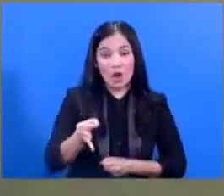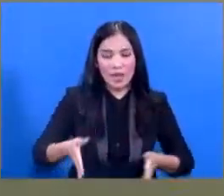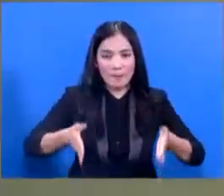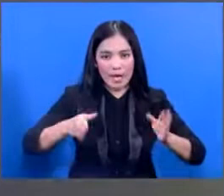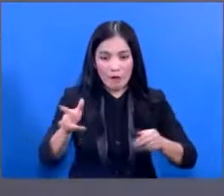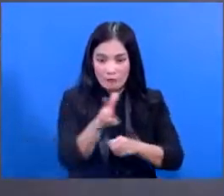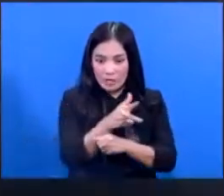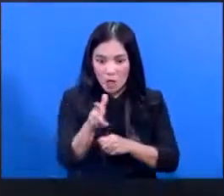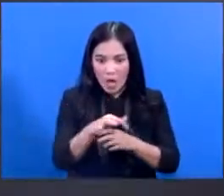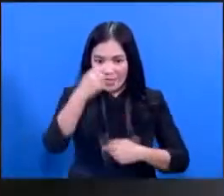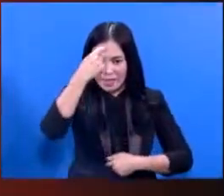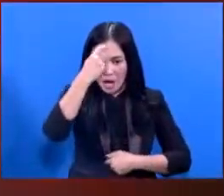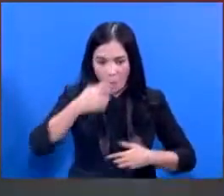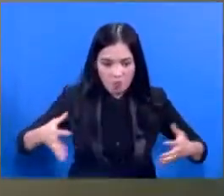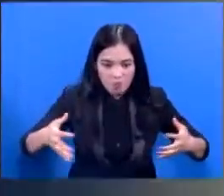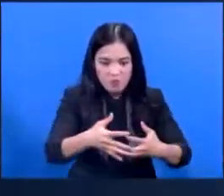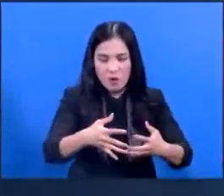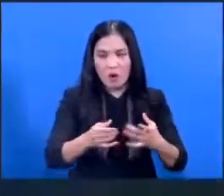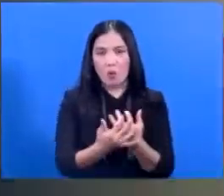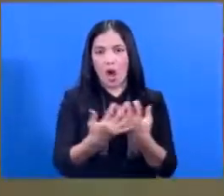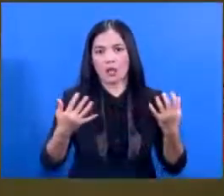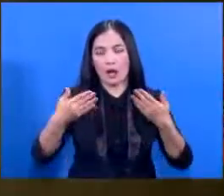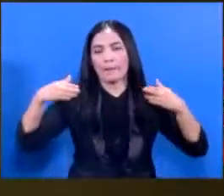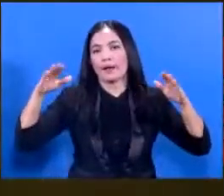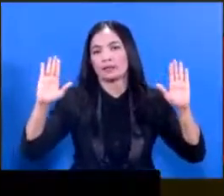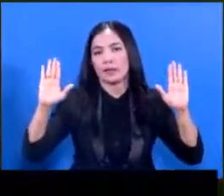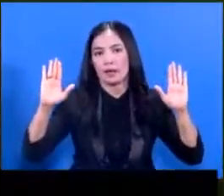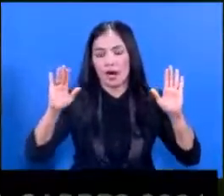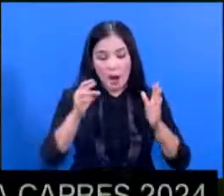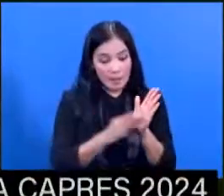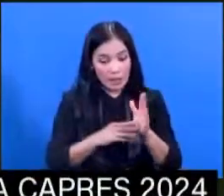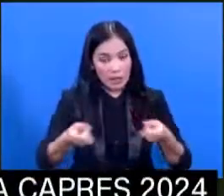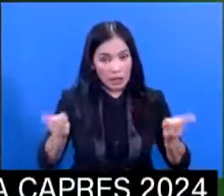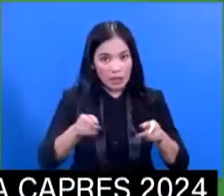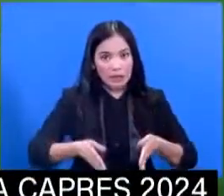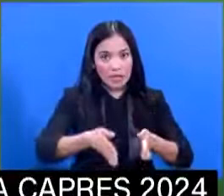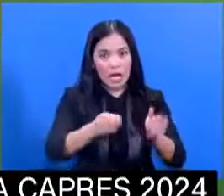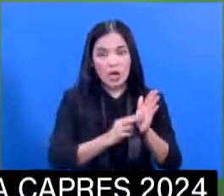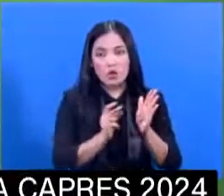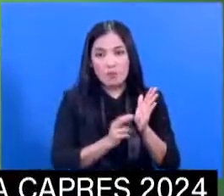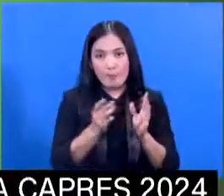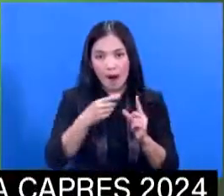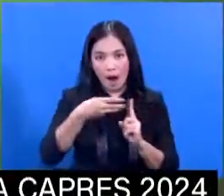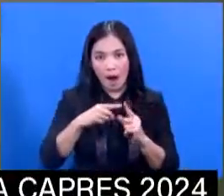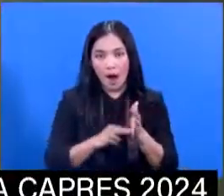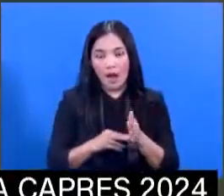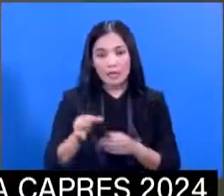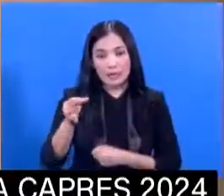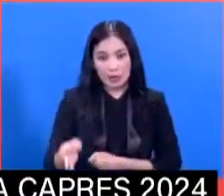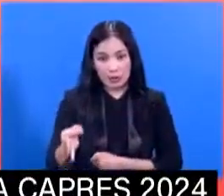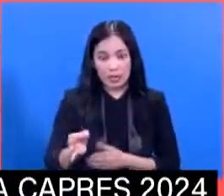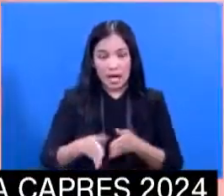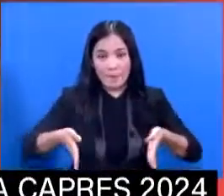amatir terlihat pelaku yang dikerubungi warga tampak pasrah. Peristiwa ini terjadi di Jalan Ngumbang Surbakti Medan Sumatera Utara Senin